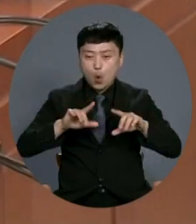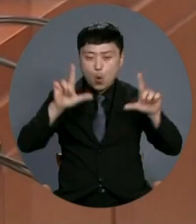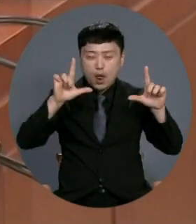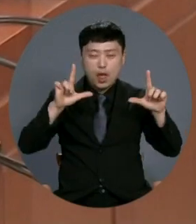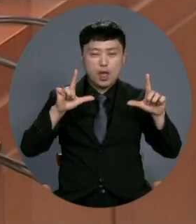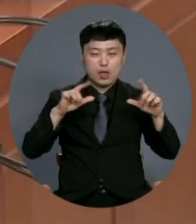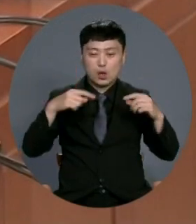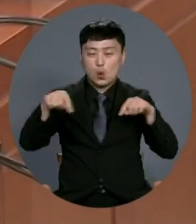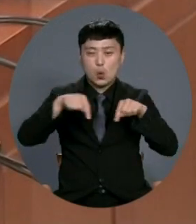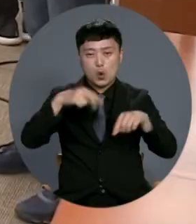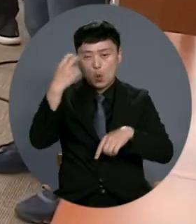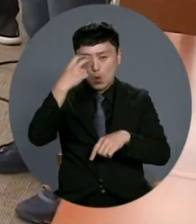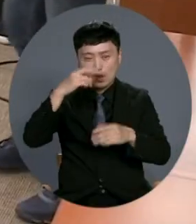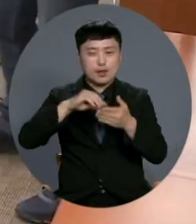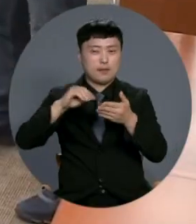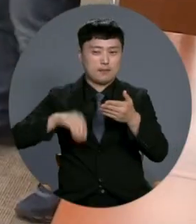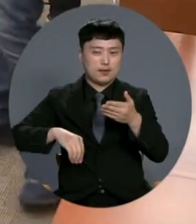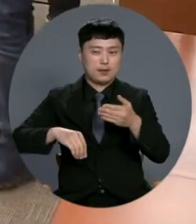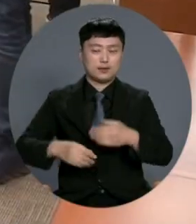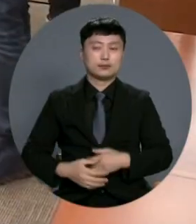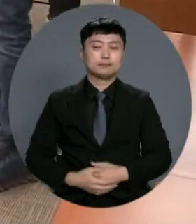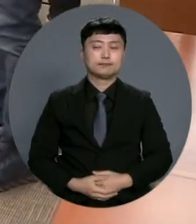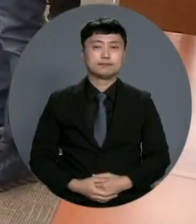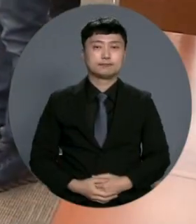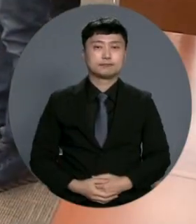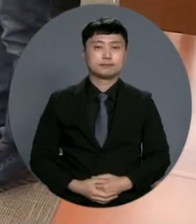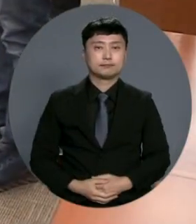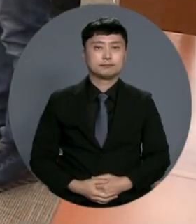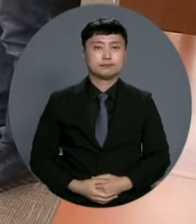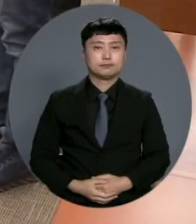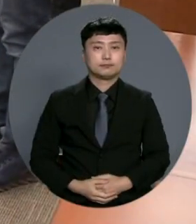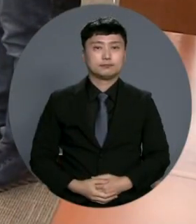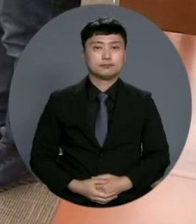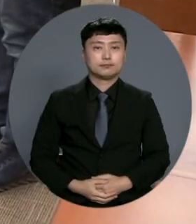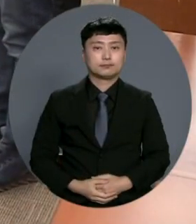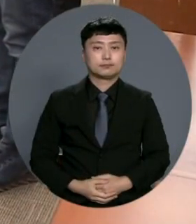대상에서 빠졌습니다. MBC 뉴스 조재환입니다.